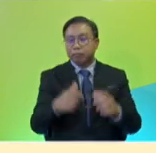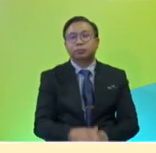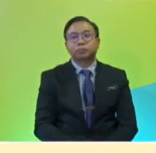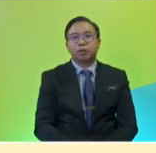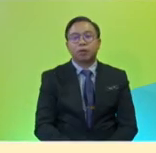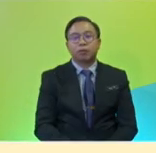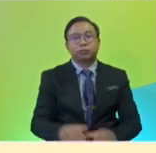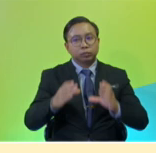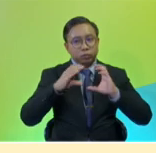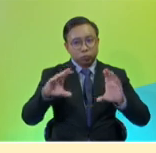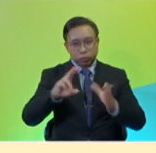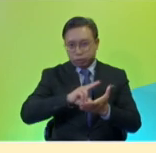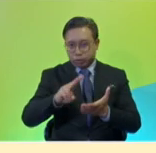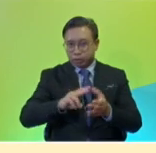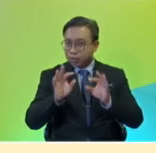ayat ini.